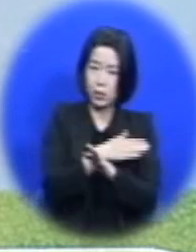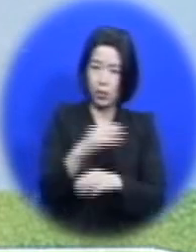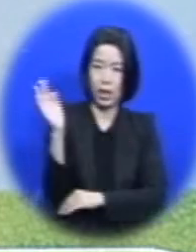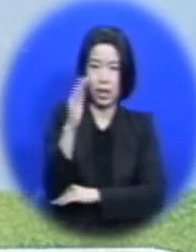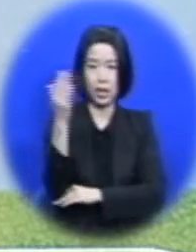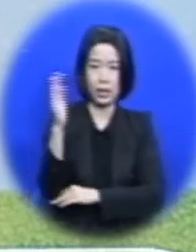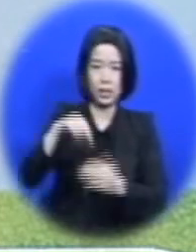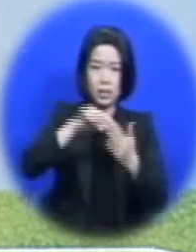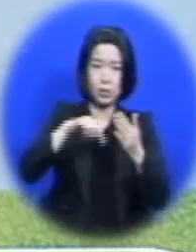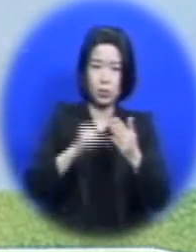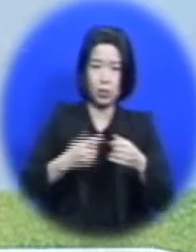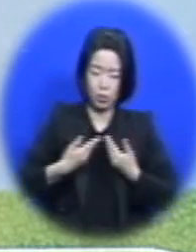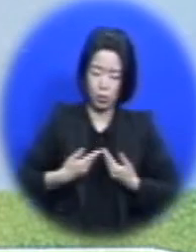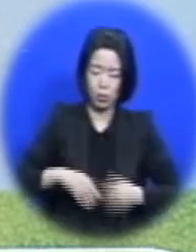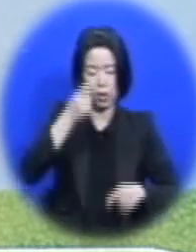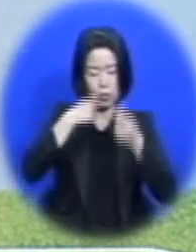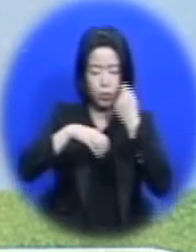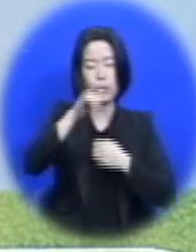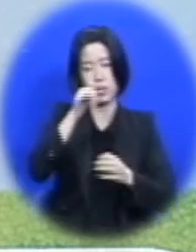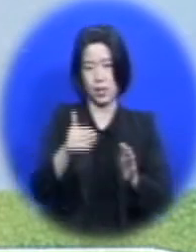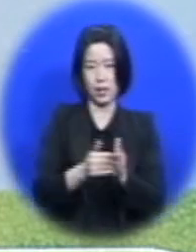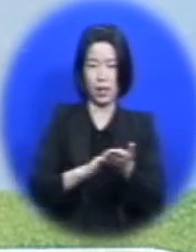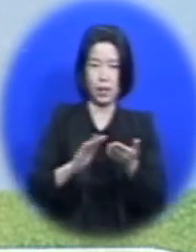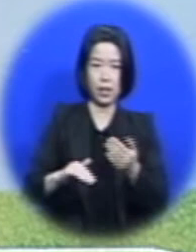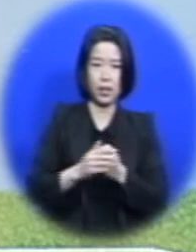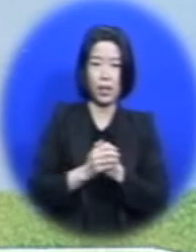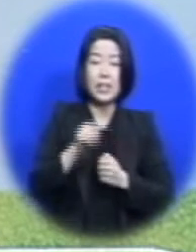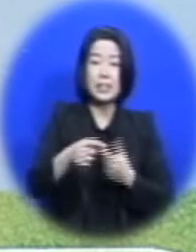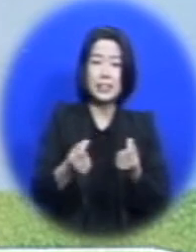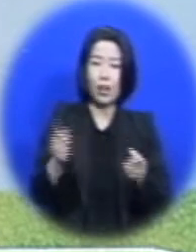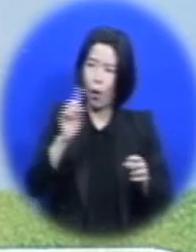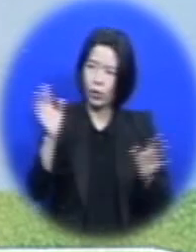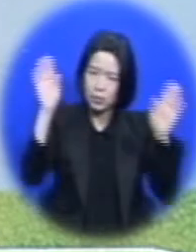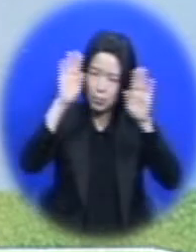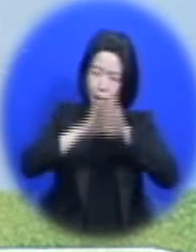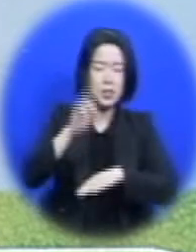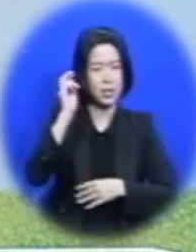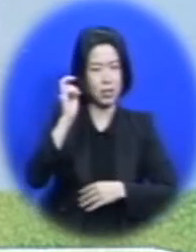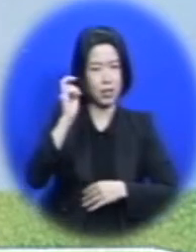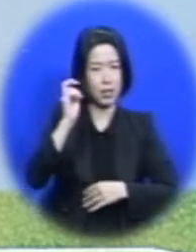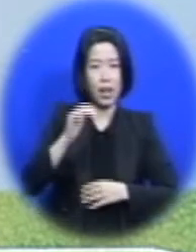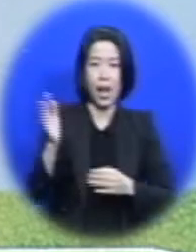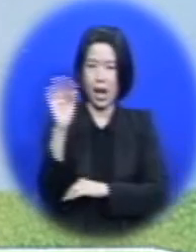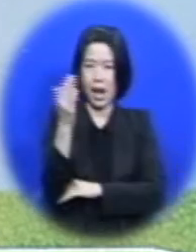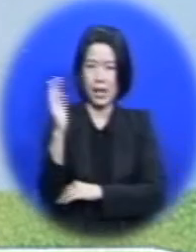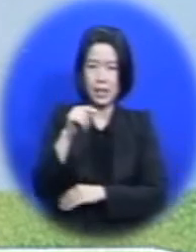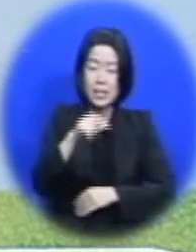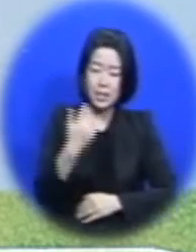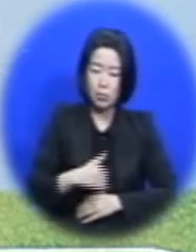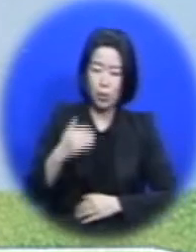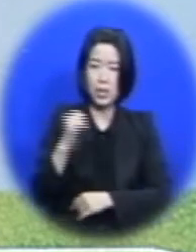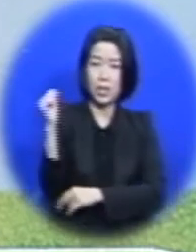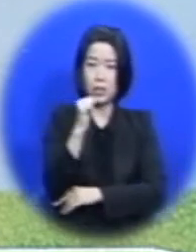속으로 조용히 울고 있었다 그런 어느 밤 이었을 것이다 갈때는 그의 몸이